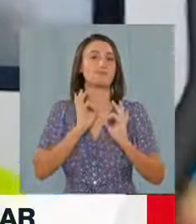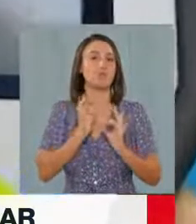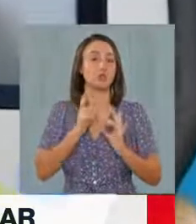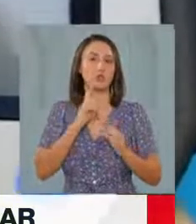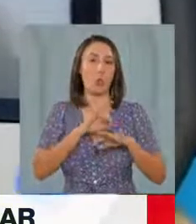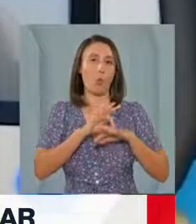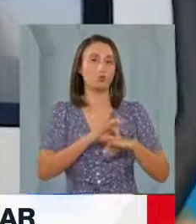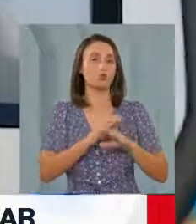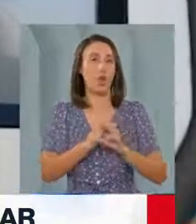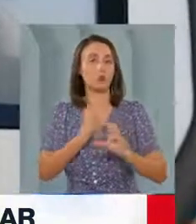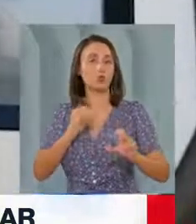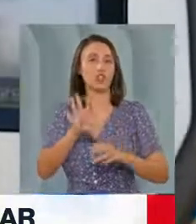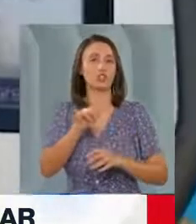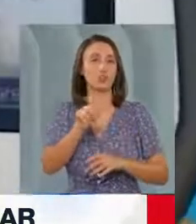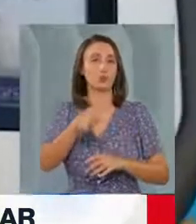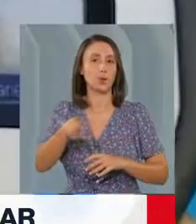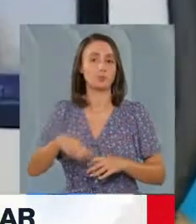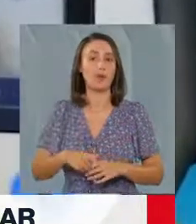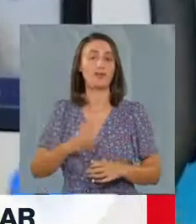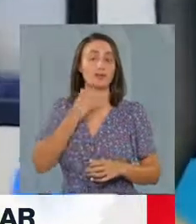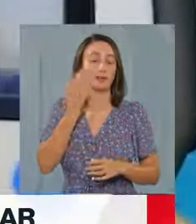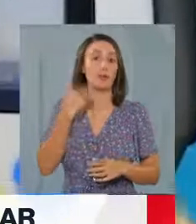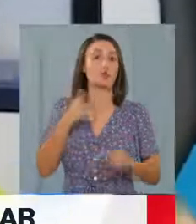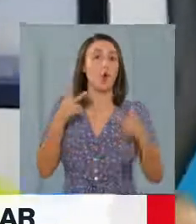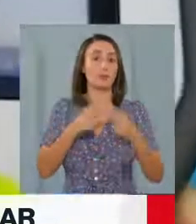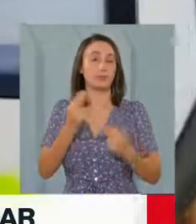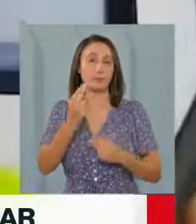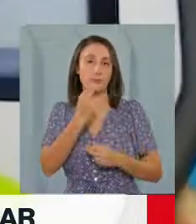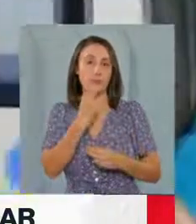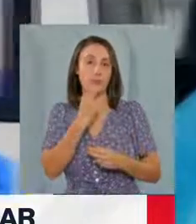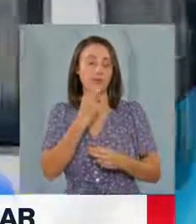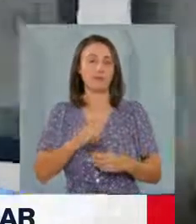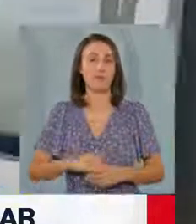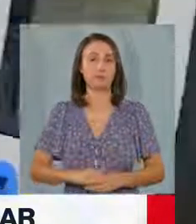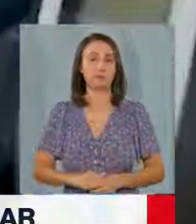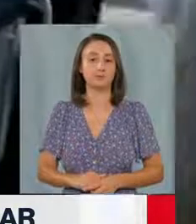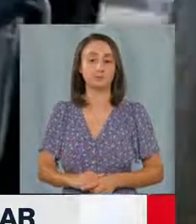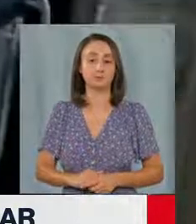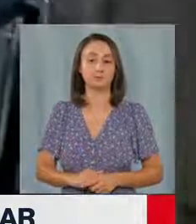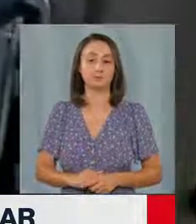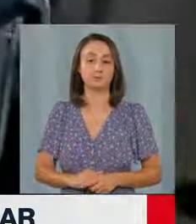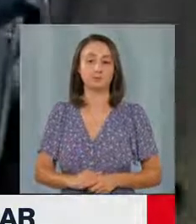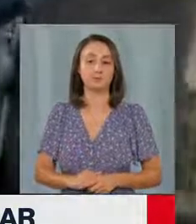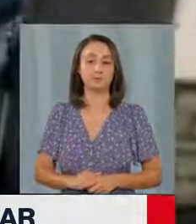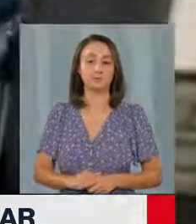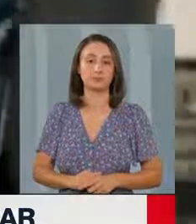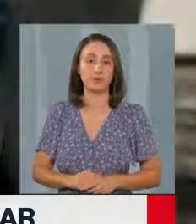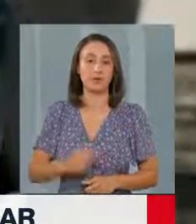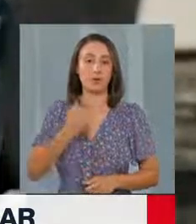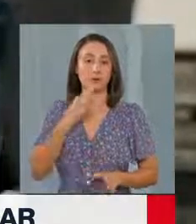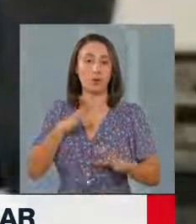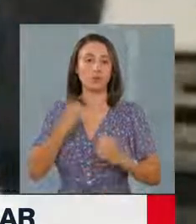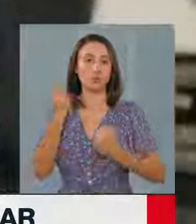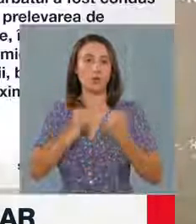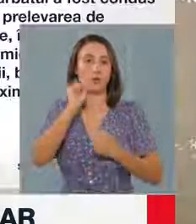și conducea un autocar de 50 de persoane atunci când a fost oprit de polițiștii din cadrul serviciului rutier Constanța. Agenții l-au găsit pe